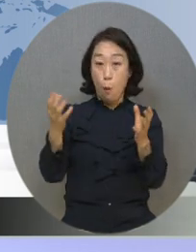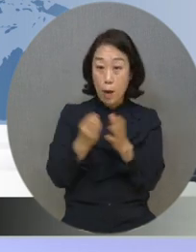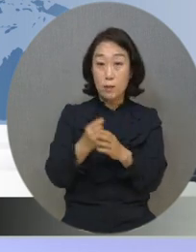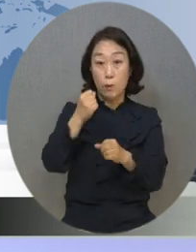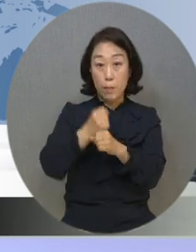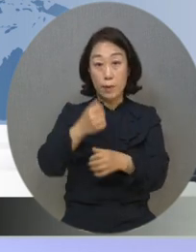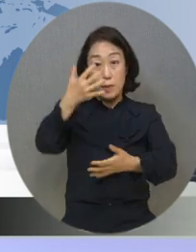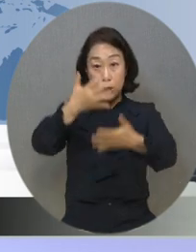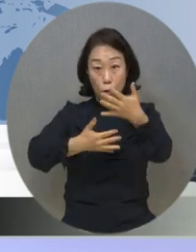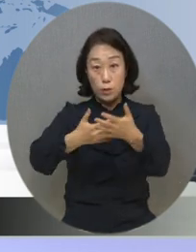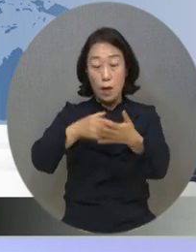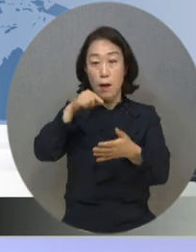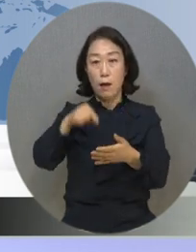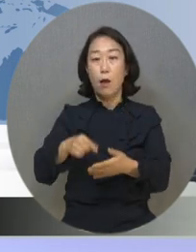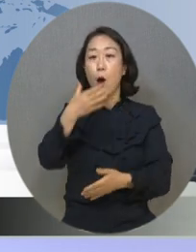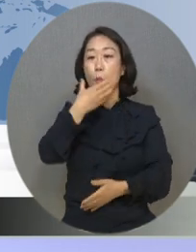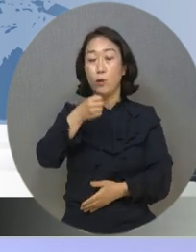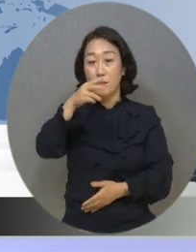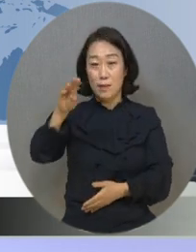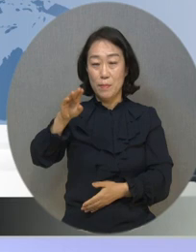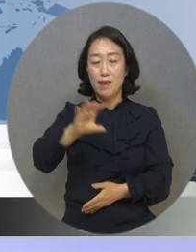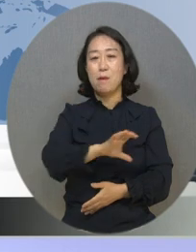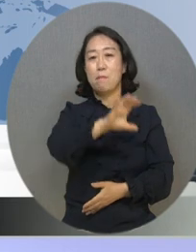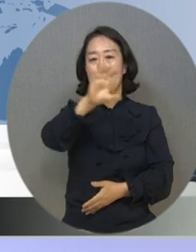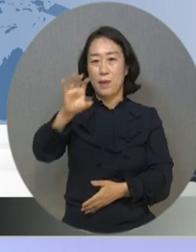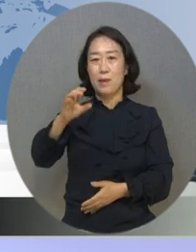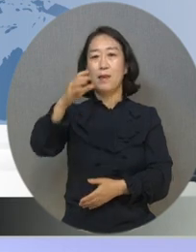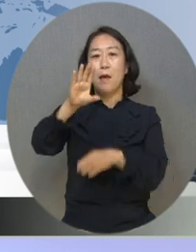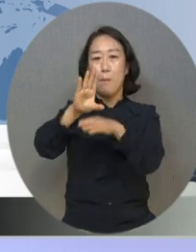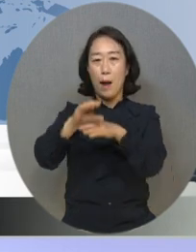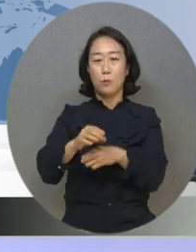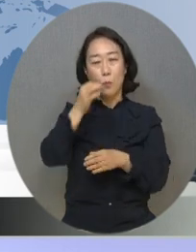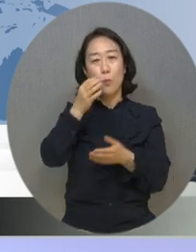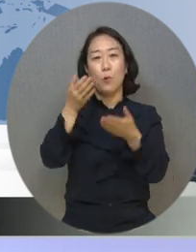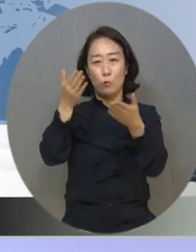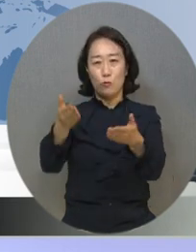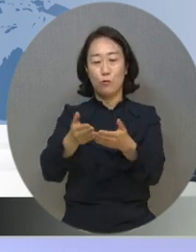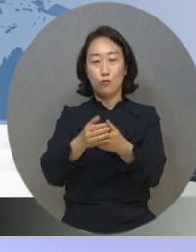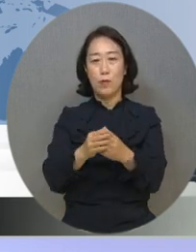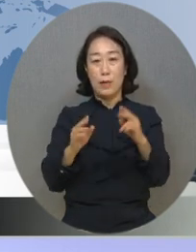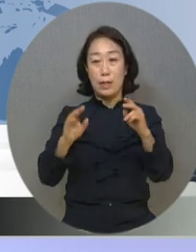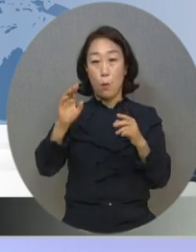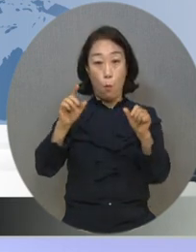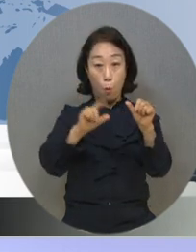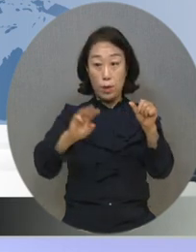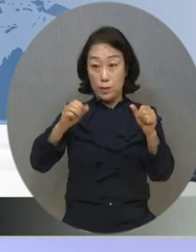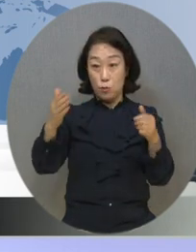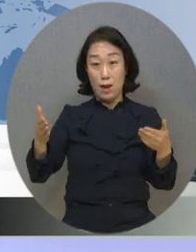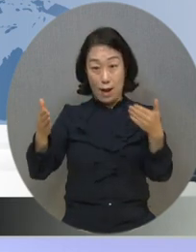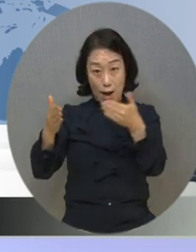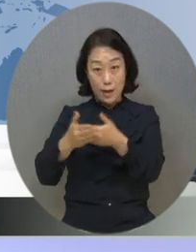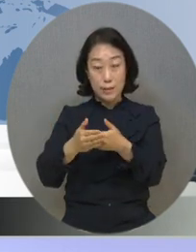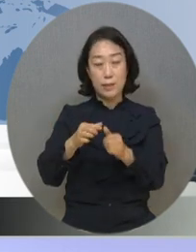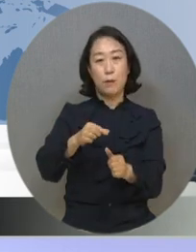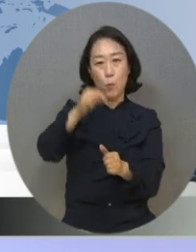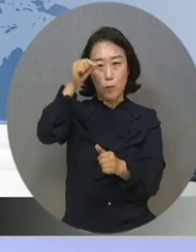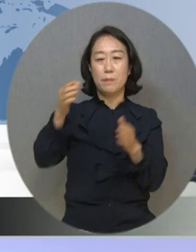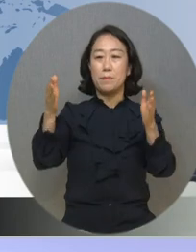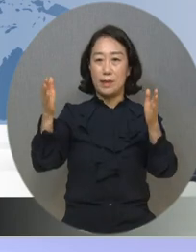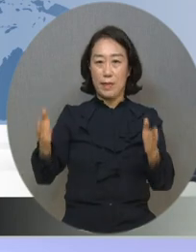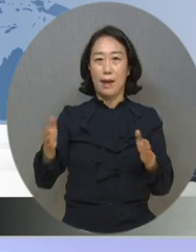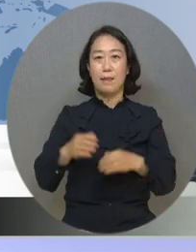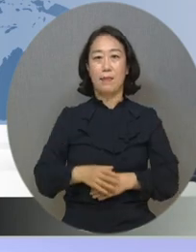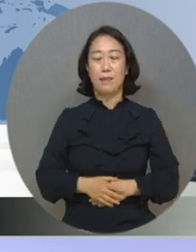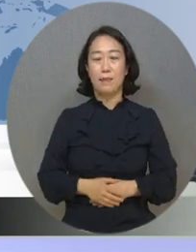제작물은 복지티비를 통해 방영될 예정인데요 모집 기간은 오는 29일까지입니다 자세한 내용 박성용 기자가